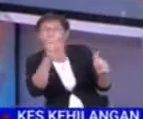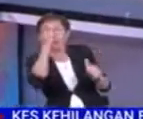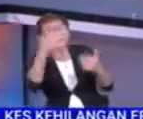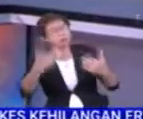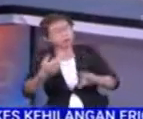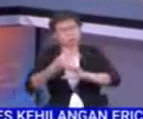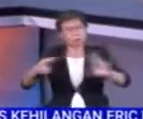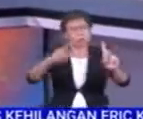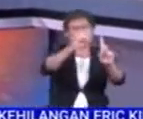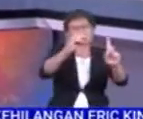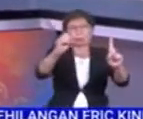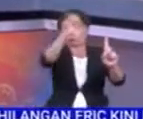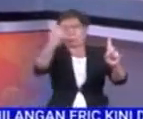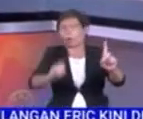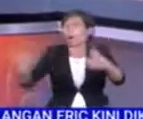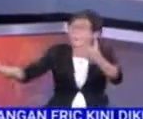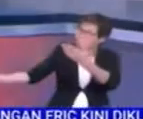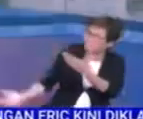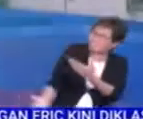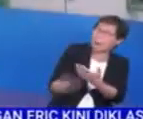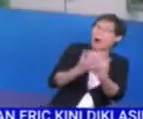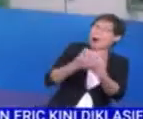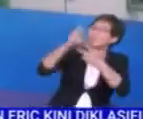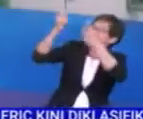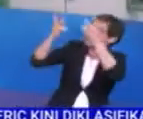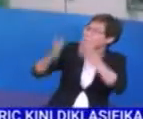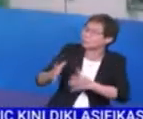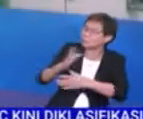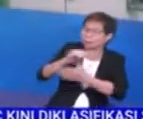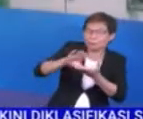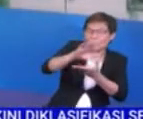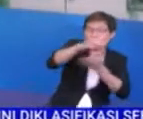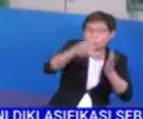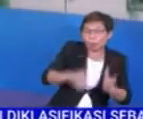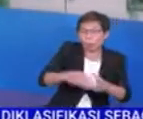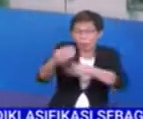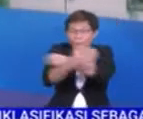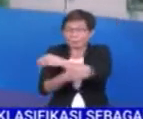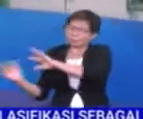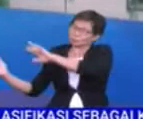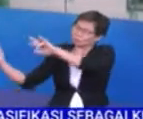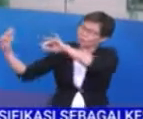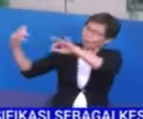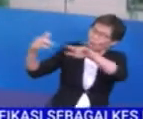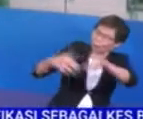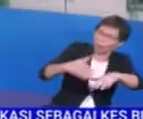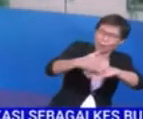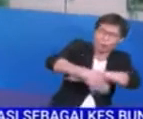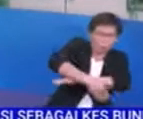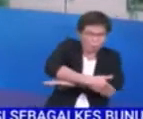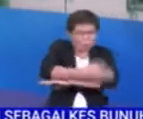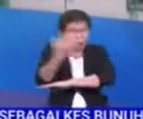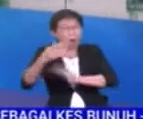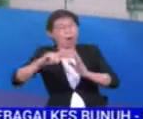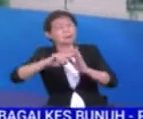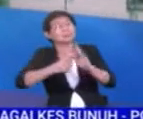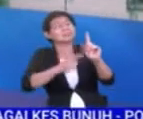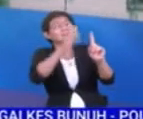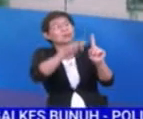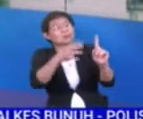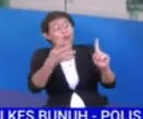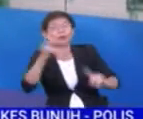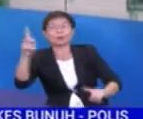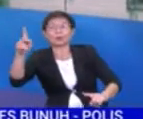sudah bersedia 100 waktu untuk kembali menerima pelancong dan Pelabuhan sing sebagai kepada negara dibuka boleh satu Apple ini